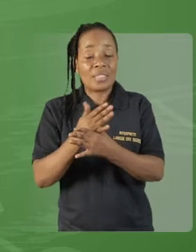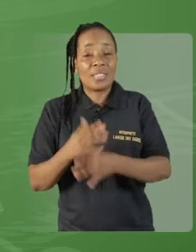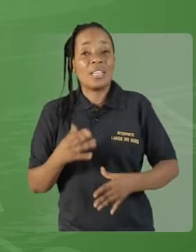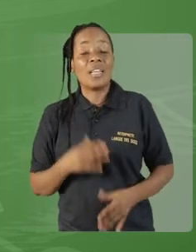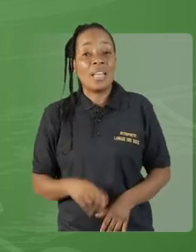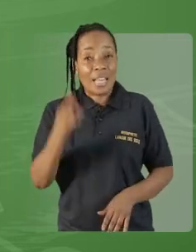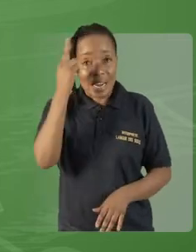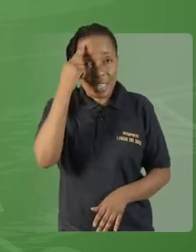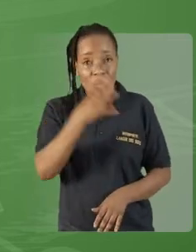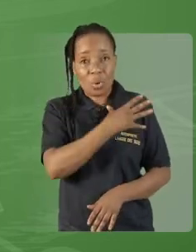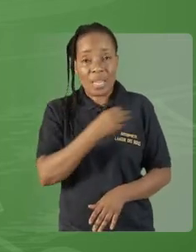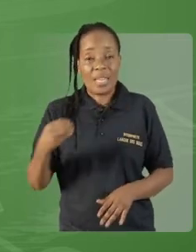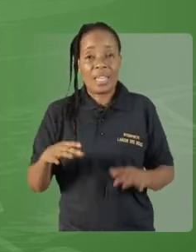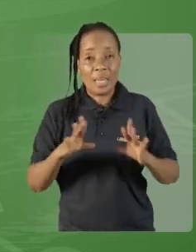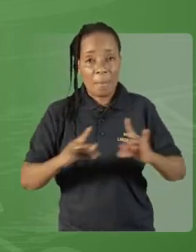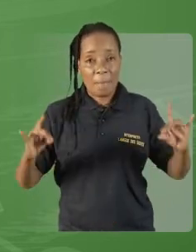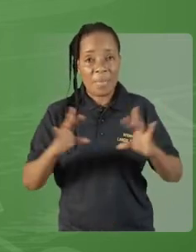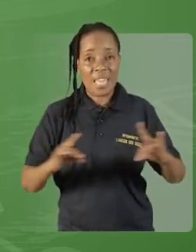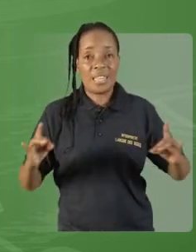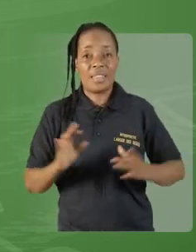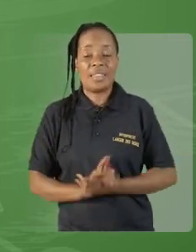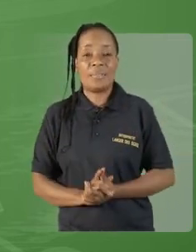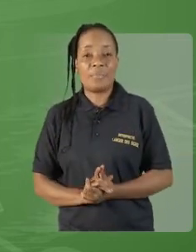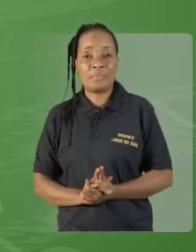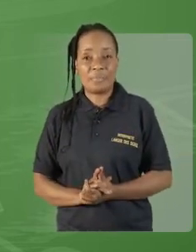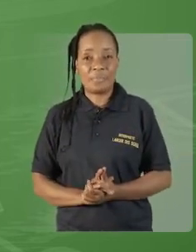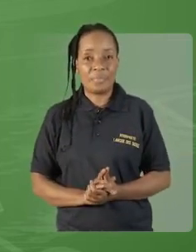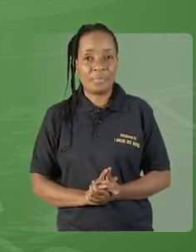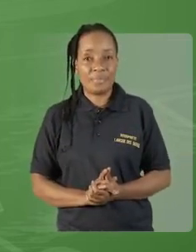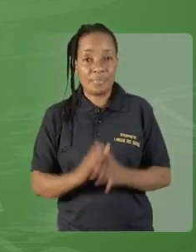rapport entre la raison et le mythe.